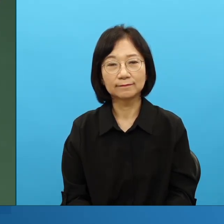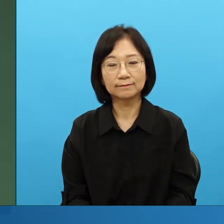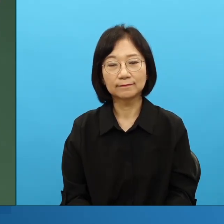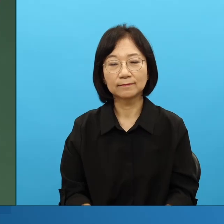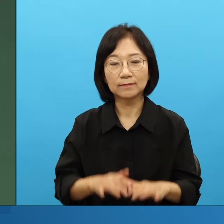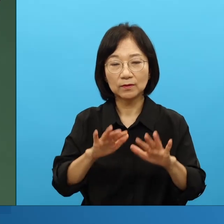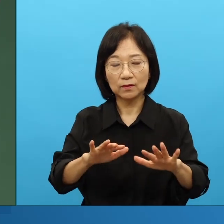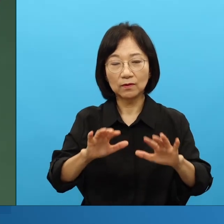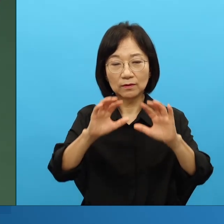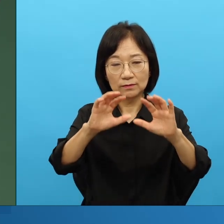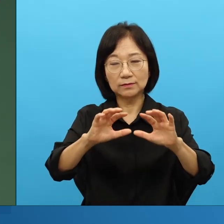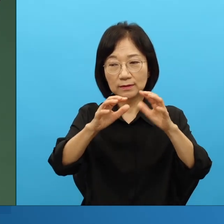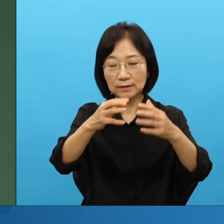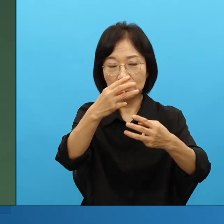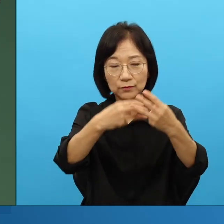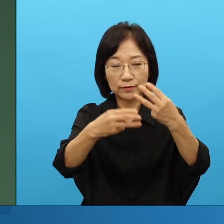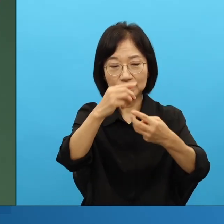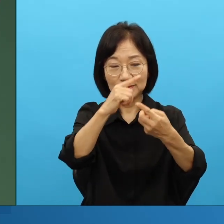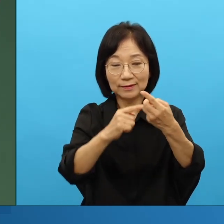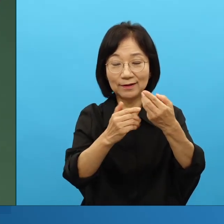렘넌트 때 메시지입니다.